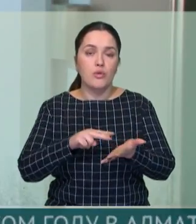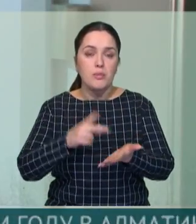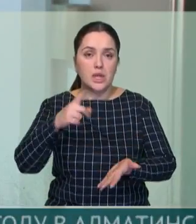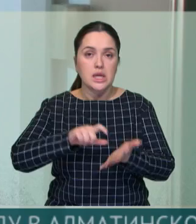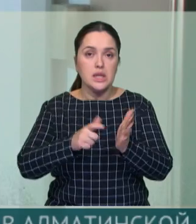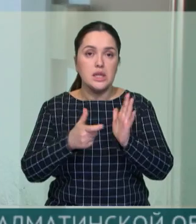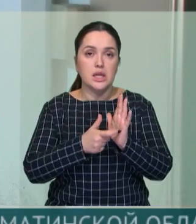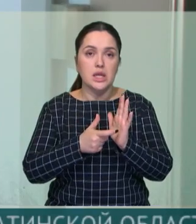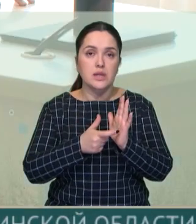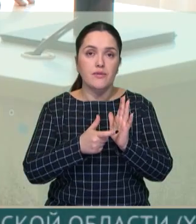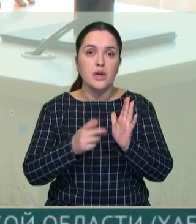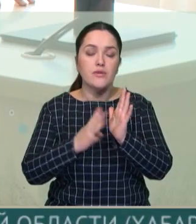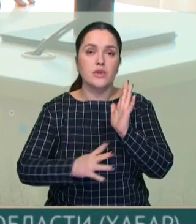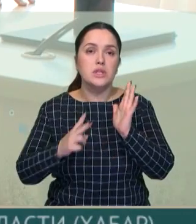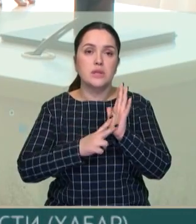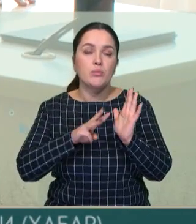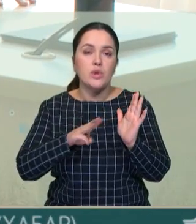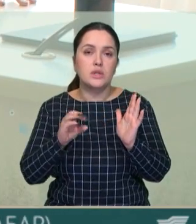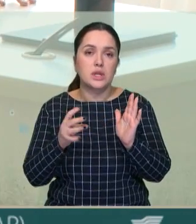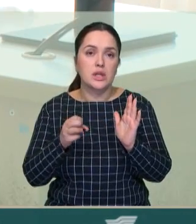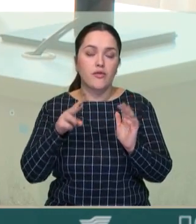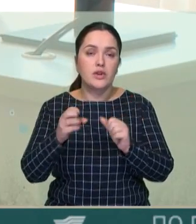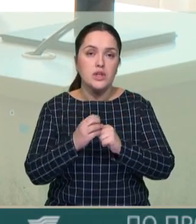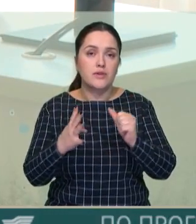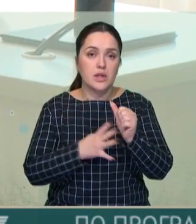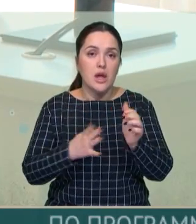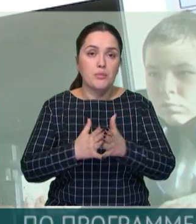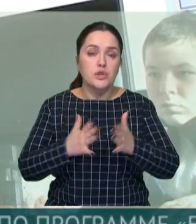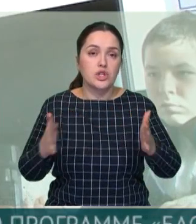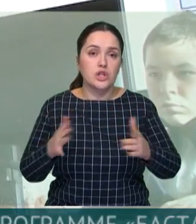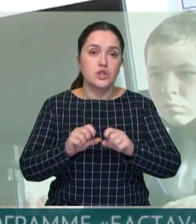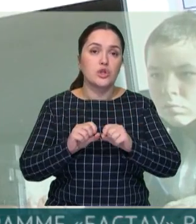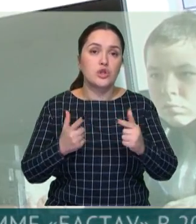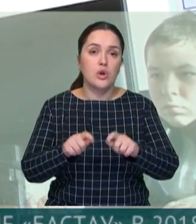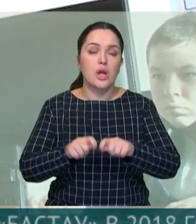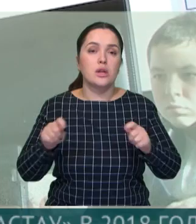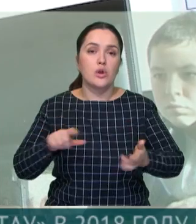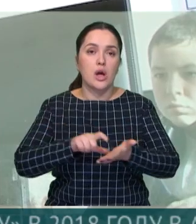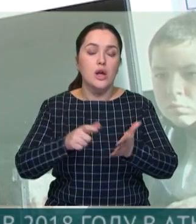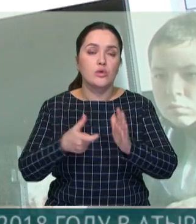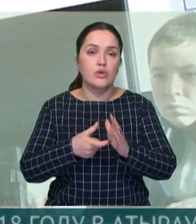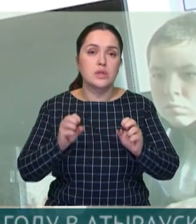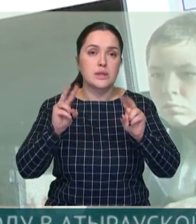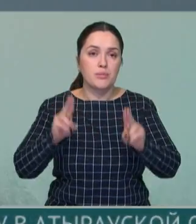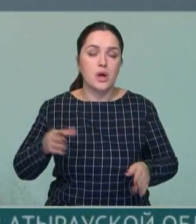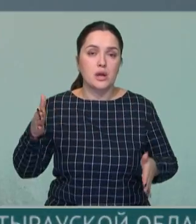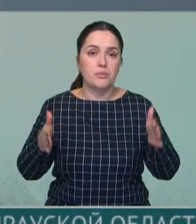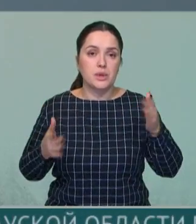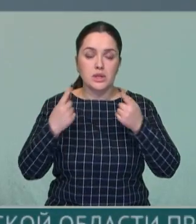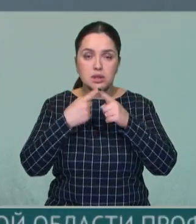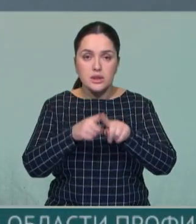региона. Стоимость классов 97 миллионов тенге. В 2019 году в большинстве школ региона откроют и